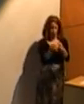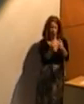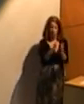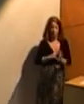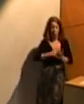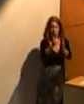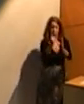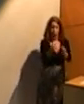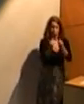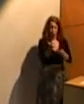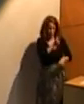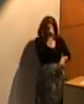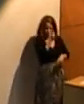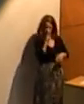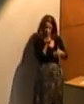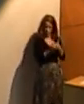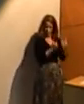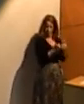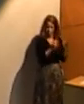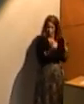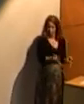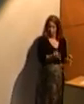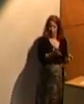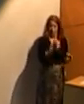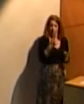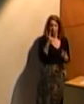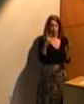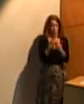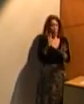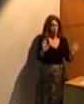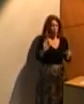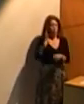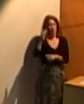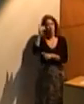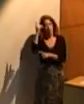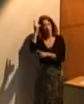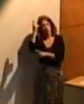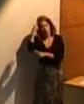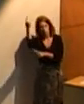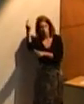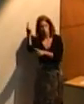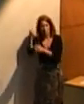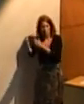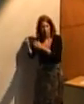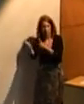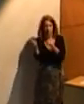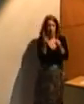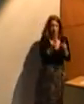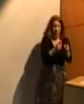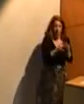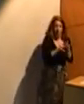que je crois qu'il ne faut pas confondre intelligence artificielle est visée transhumanistes vers